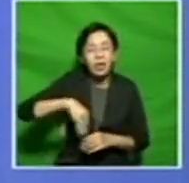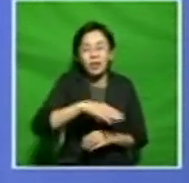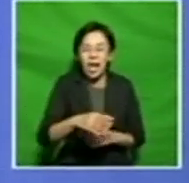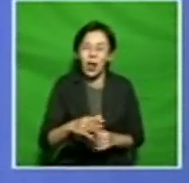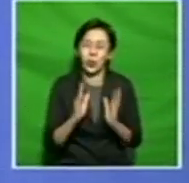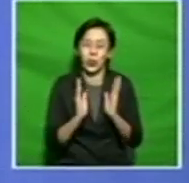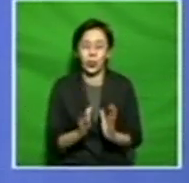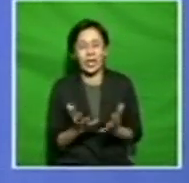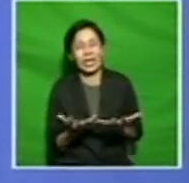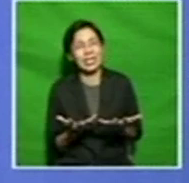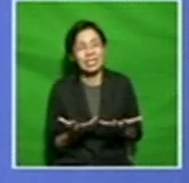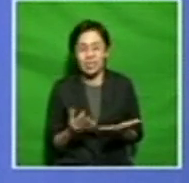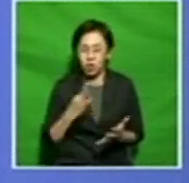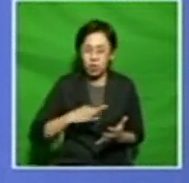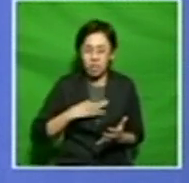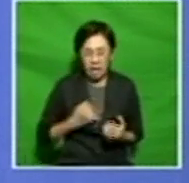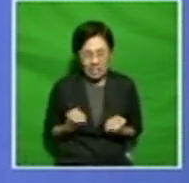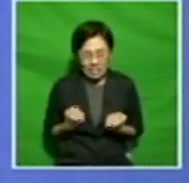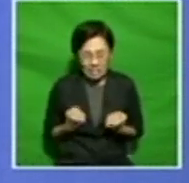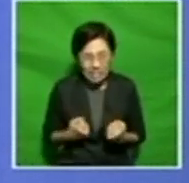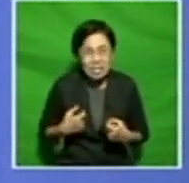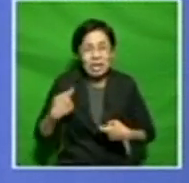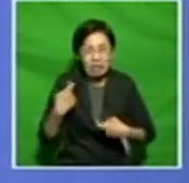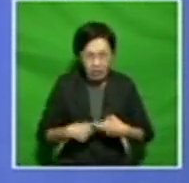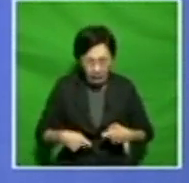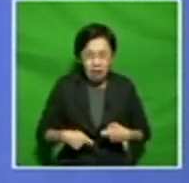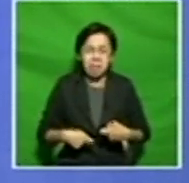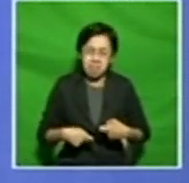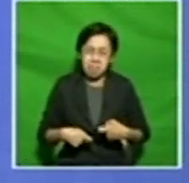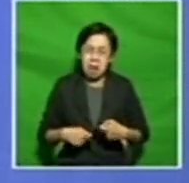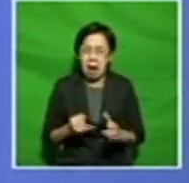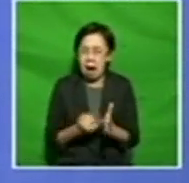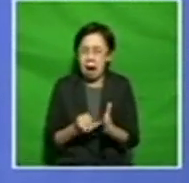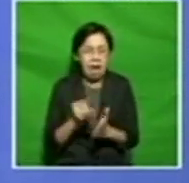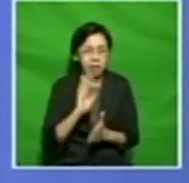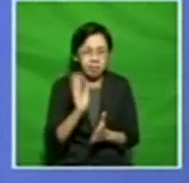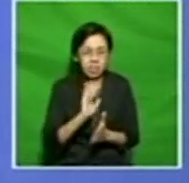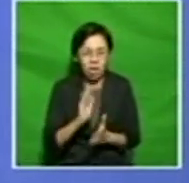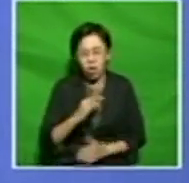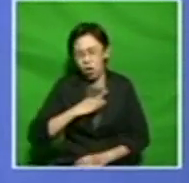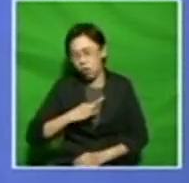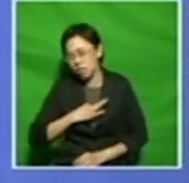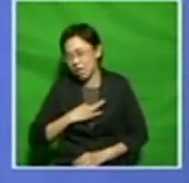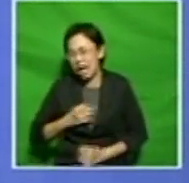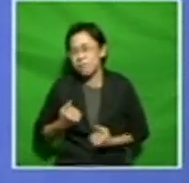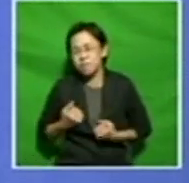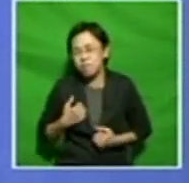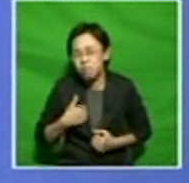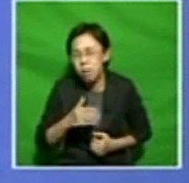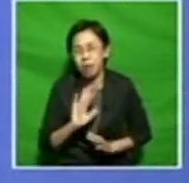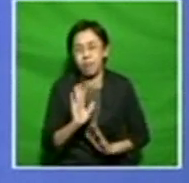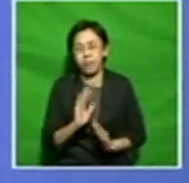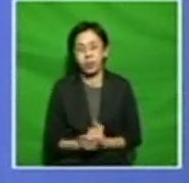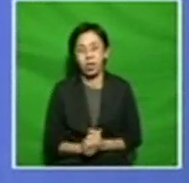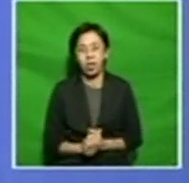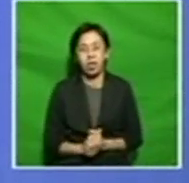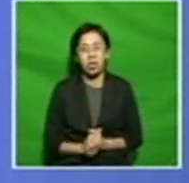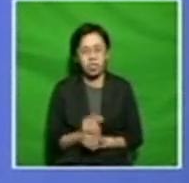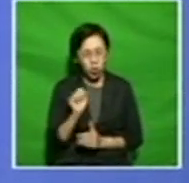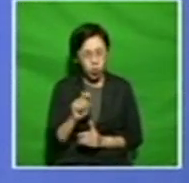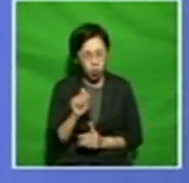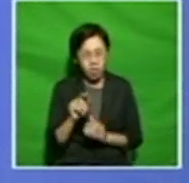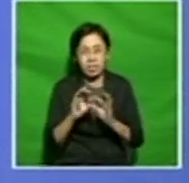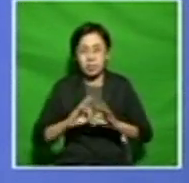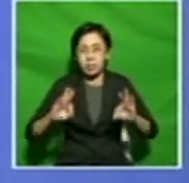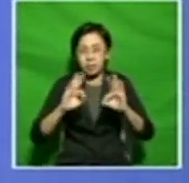เดินทางยากและลำบากจนไม่น่าจะเดินทางเว้นแต่คนที่มีความจำเป็นจริ